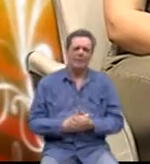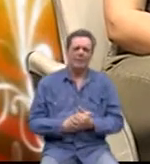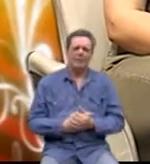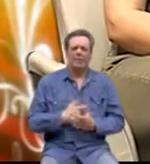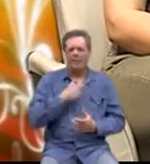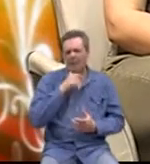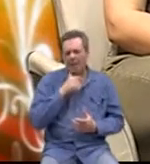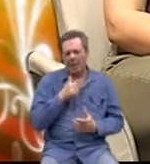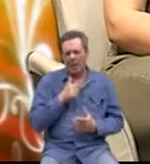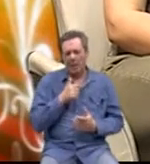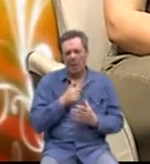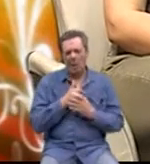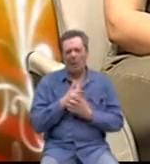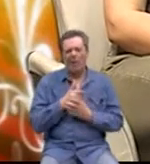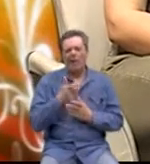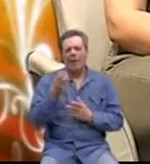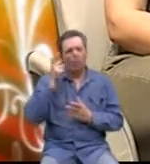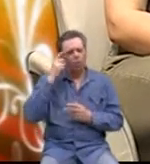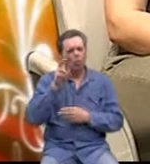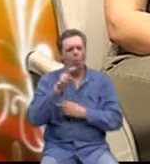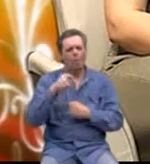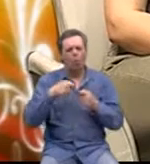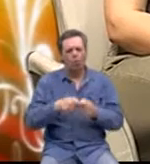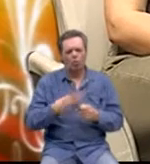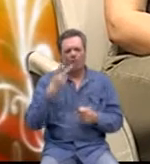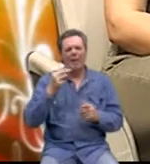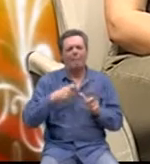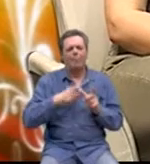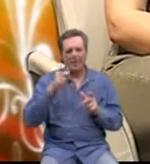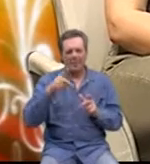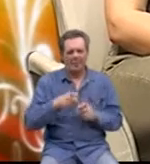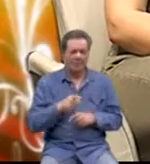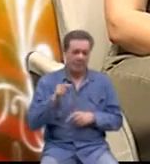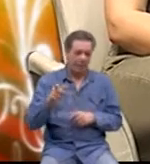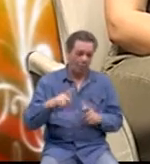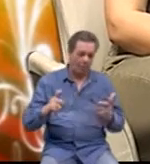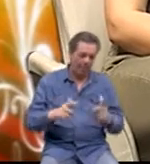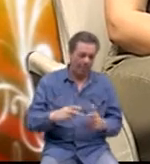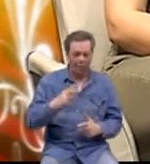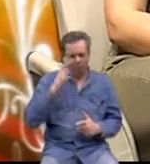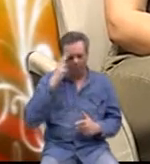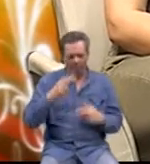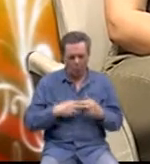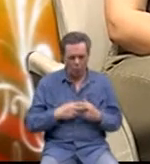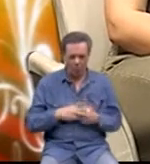i doma za starije Sveti Josip te kulturno-umjetničko društvo Vrapčanci. Tamo dok se zabavljamo, upoznajemo